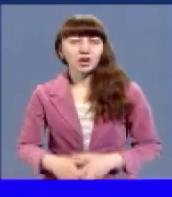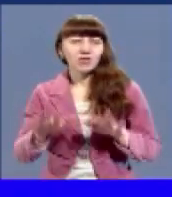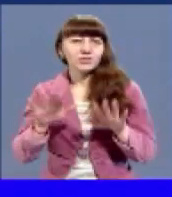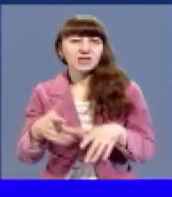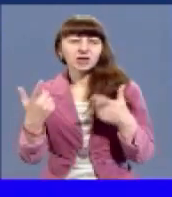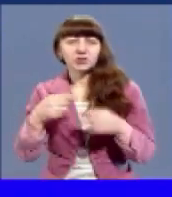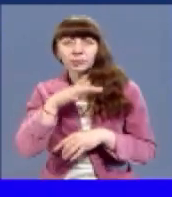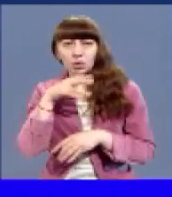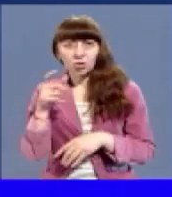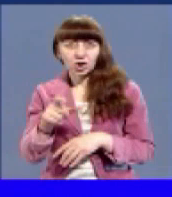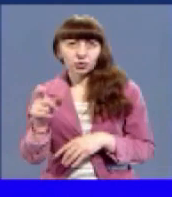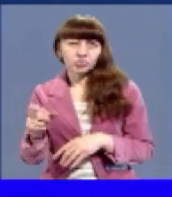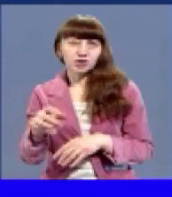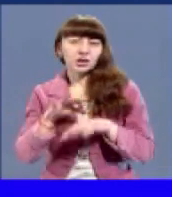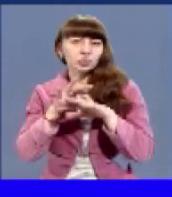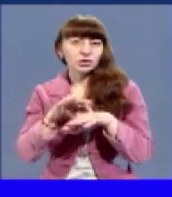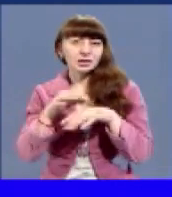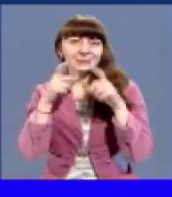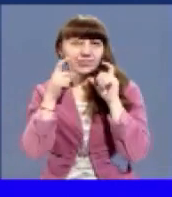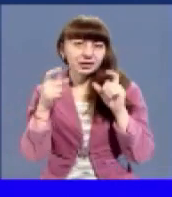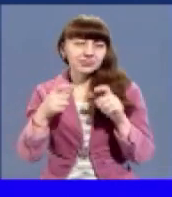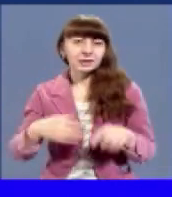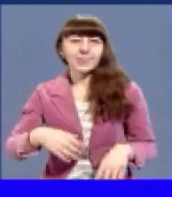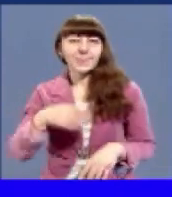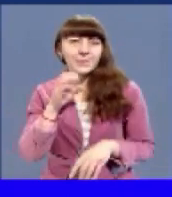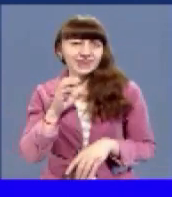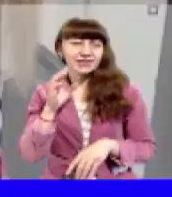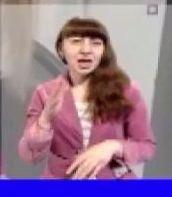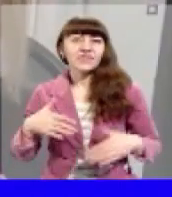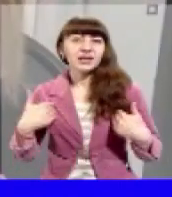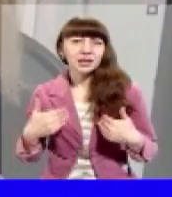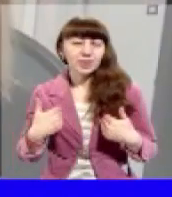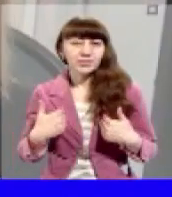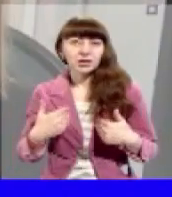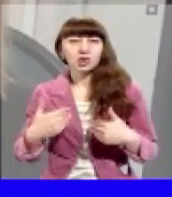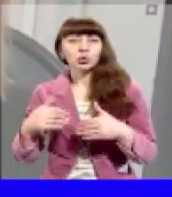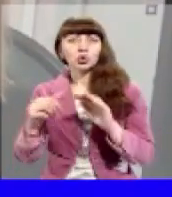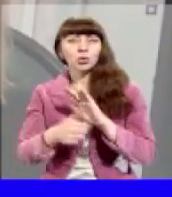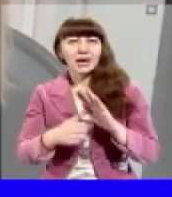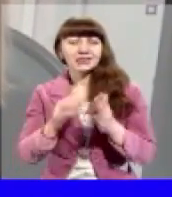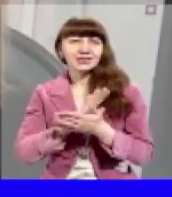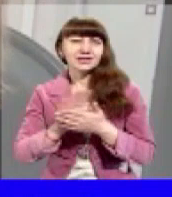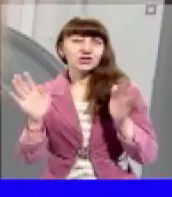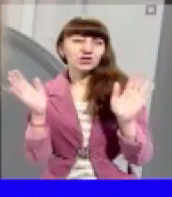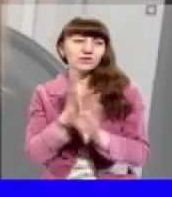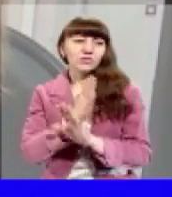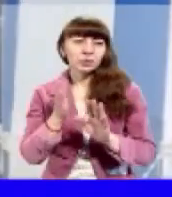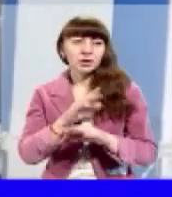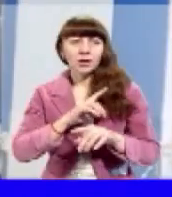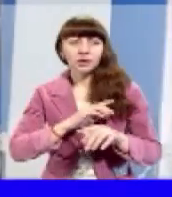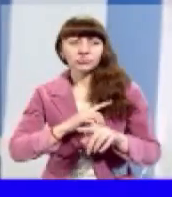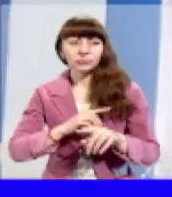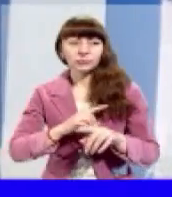ішуге, таза ауада серуендеуге, суды көп ішуге кеңес беремін. Ауруды жұқтырғандардың дені балалар және